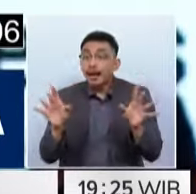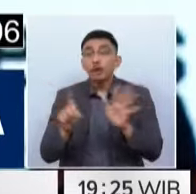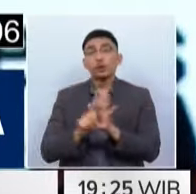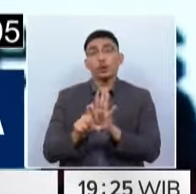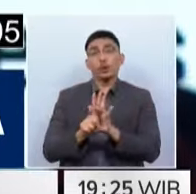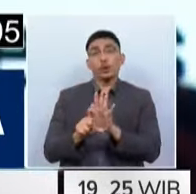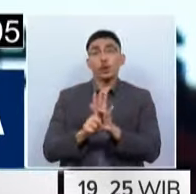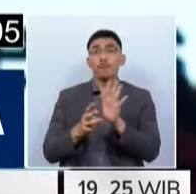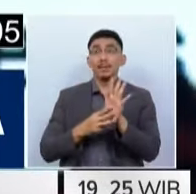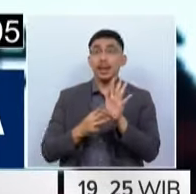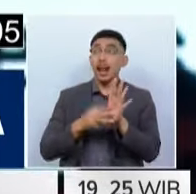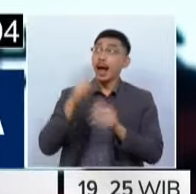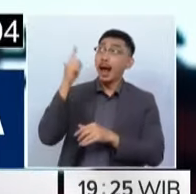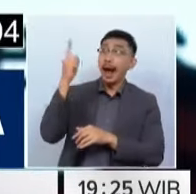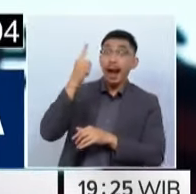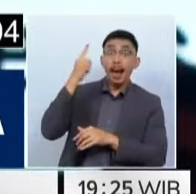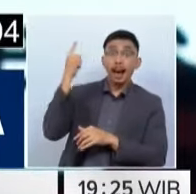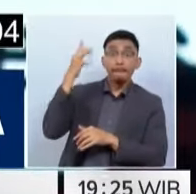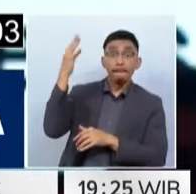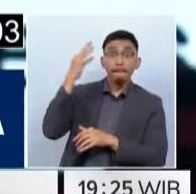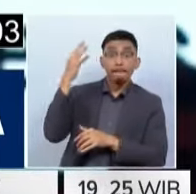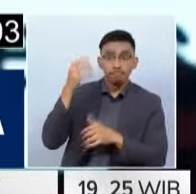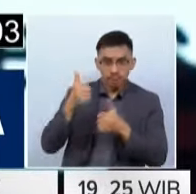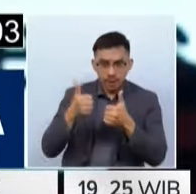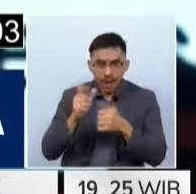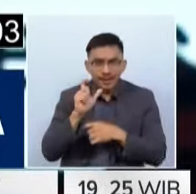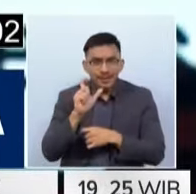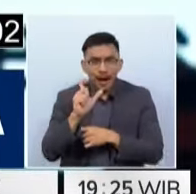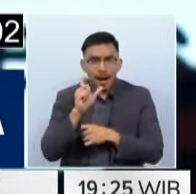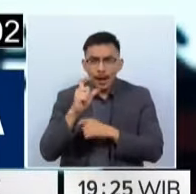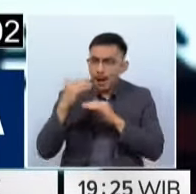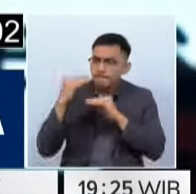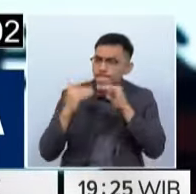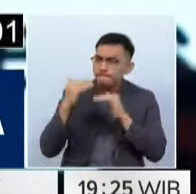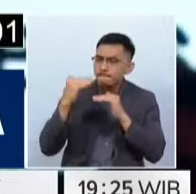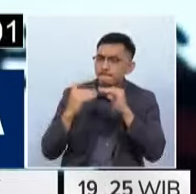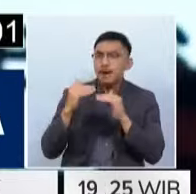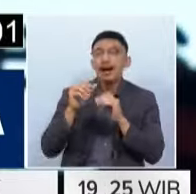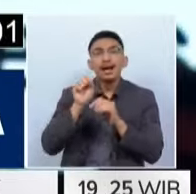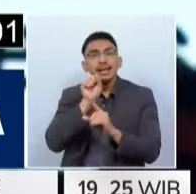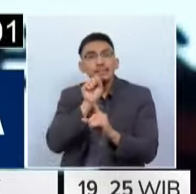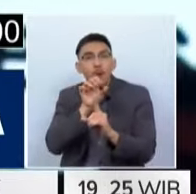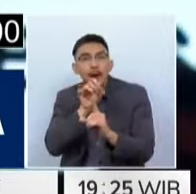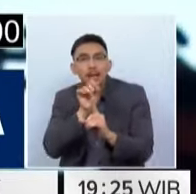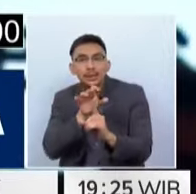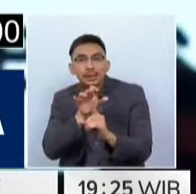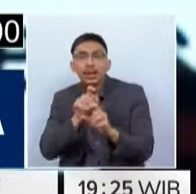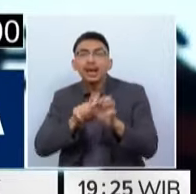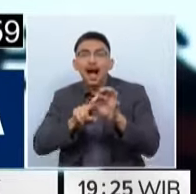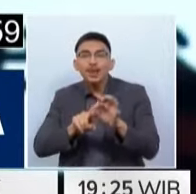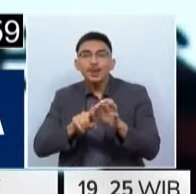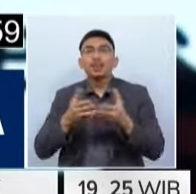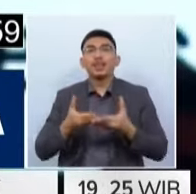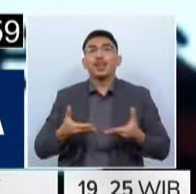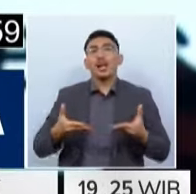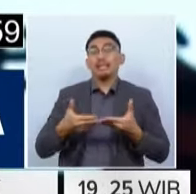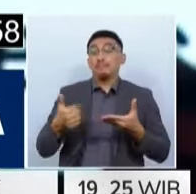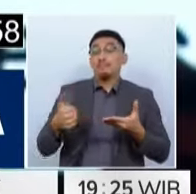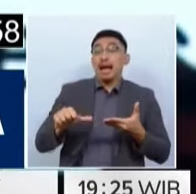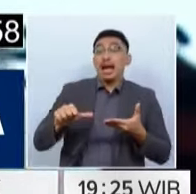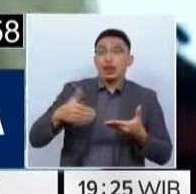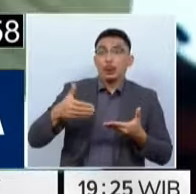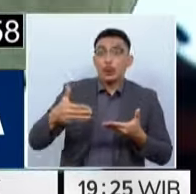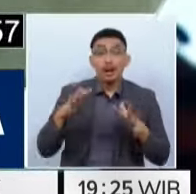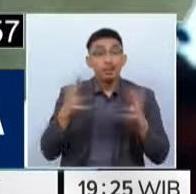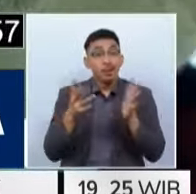membawa pola-pola diplomasi sesuai dengan kekinian yang diperlukan atau barangkali an UMKM yang mesti kita